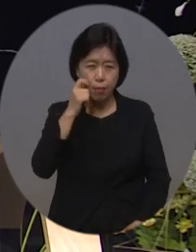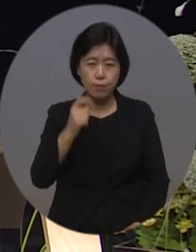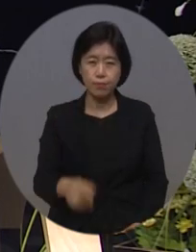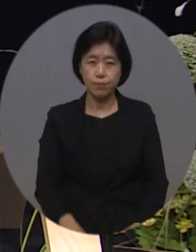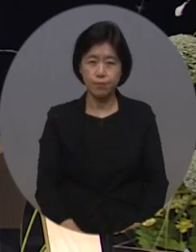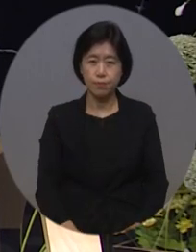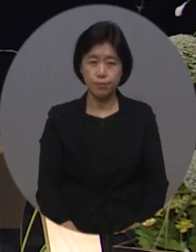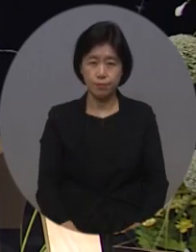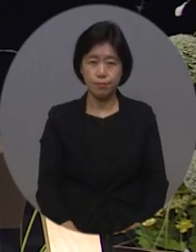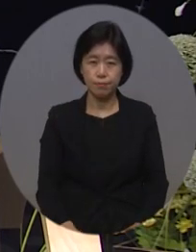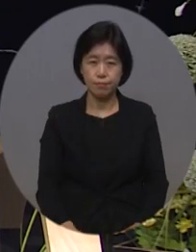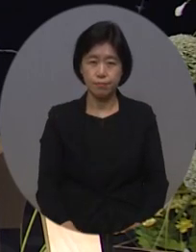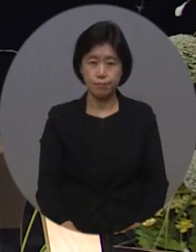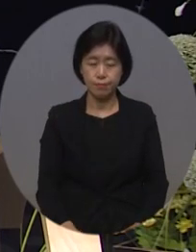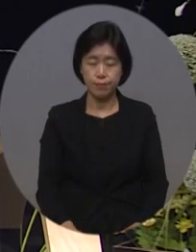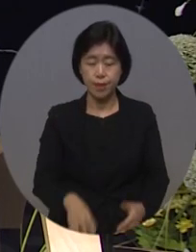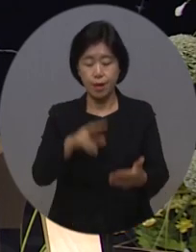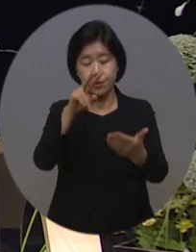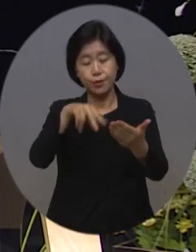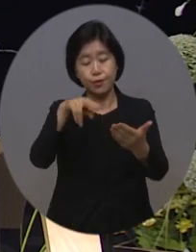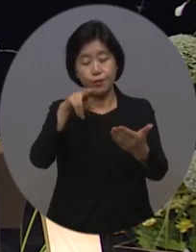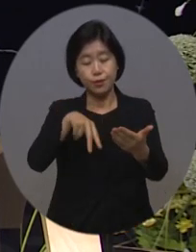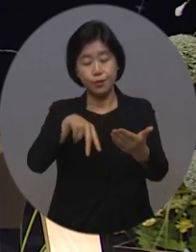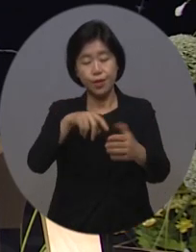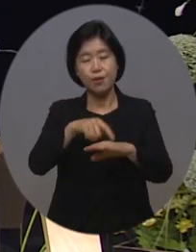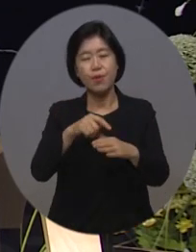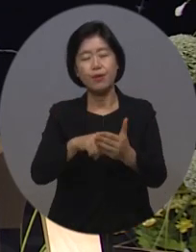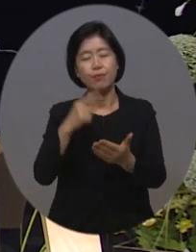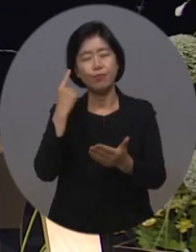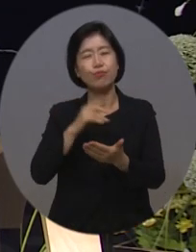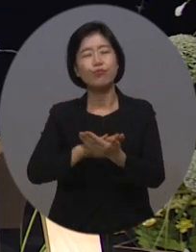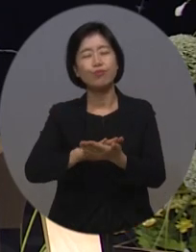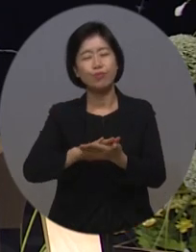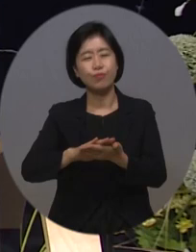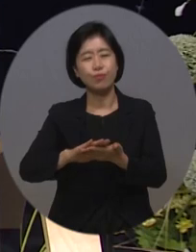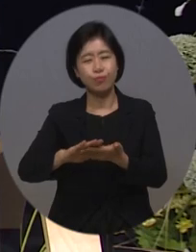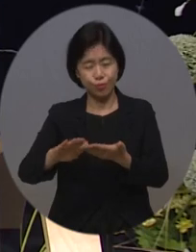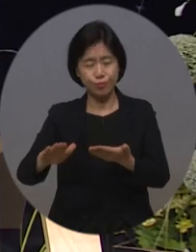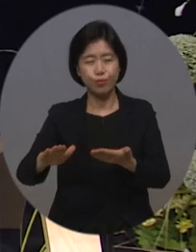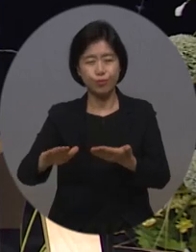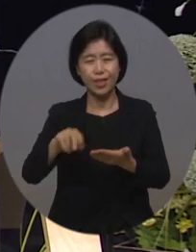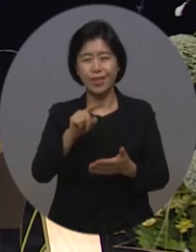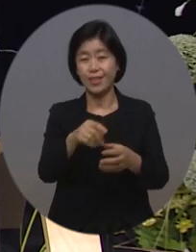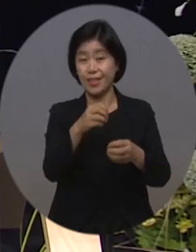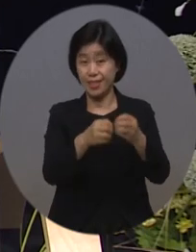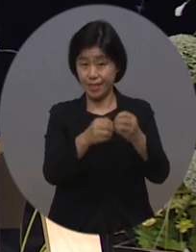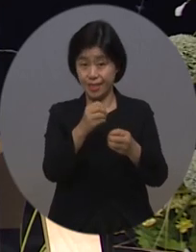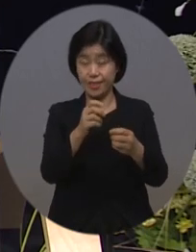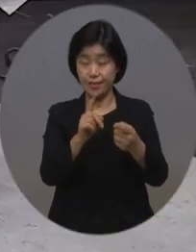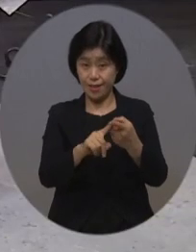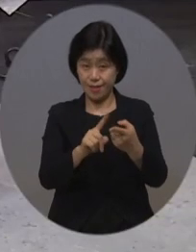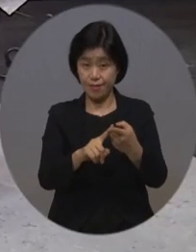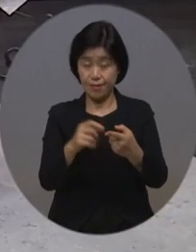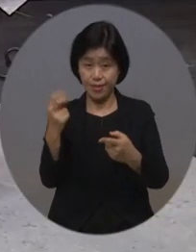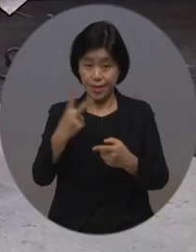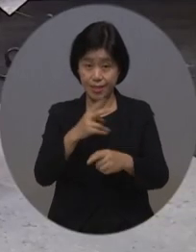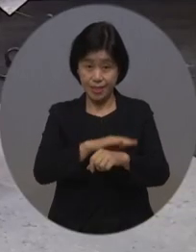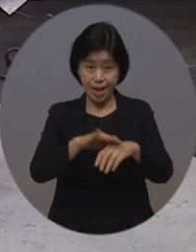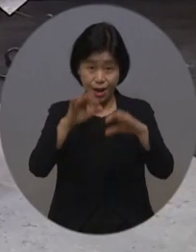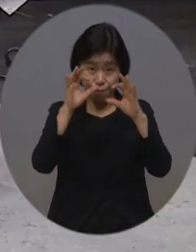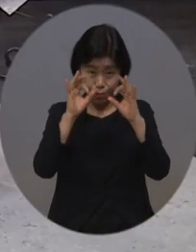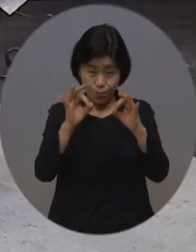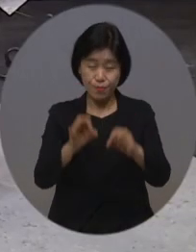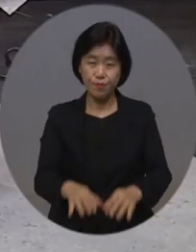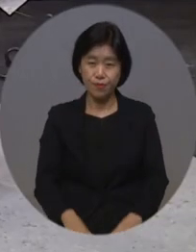참 편안해 보이는 작품, 혼돈이 부푸는 이유를 귀히 들여다보듯이 주위에서